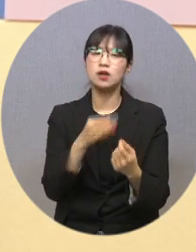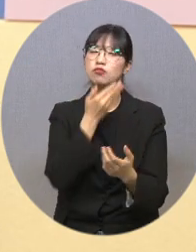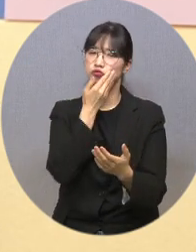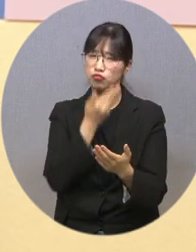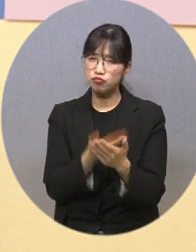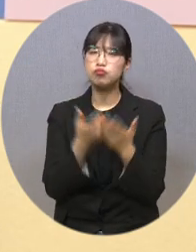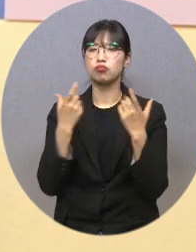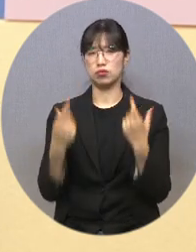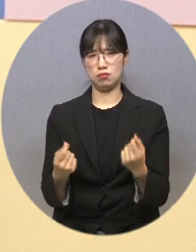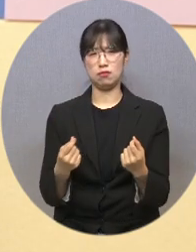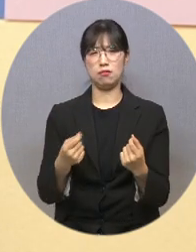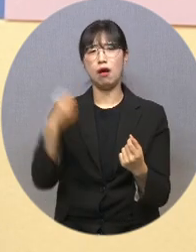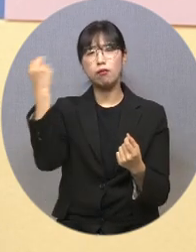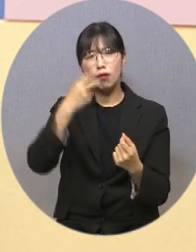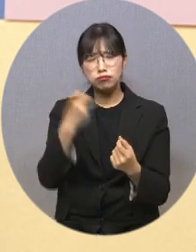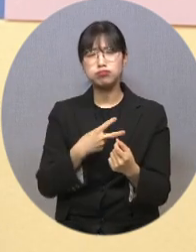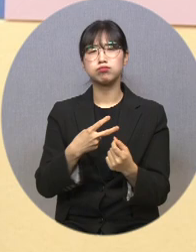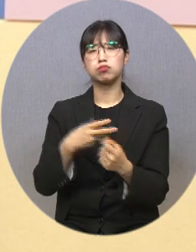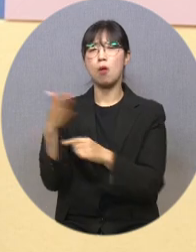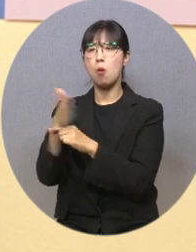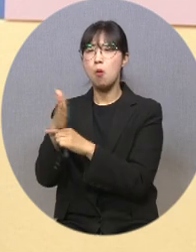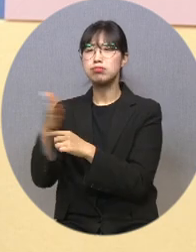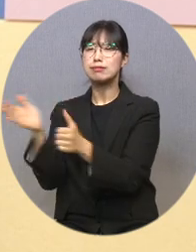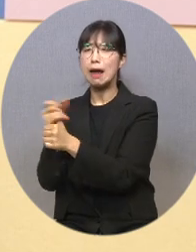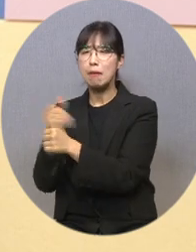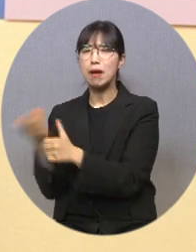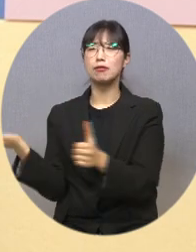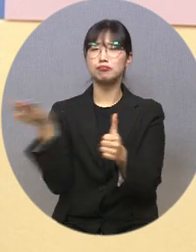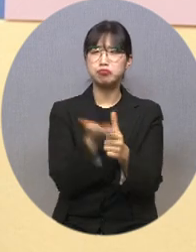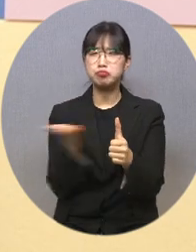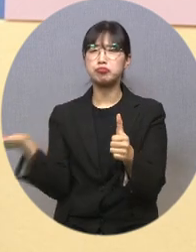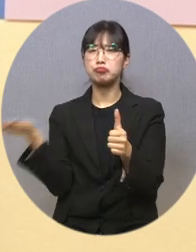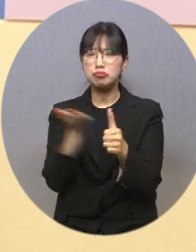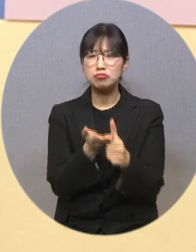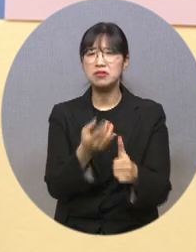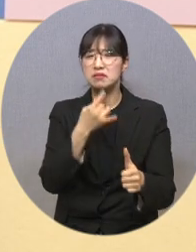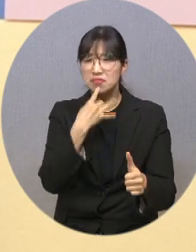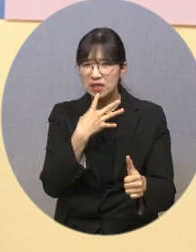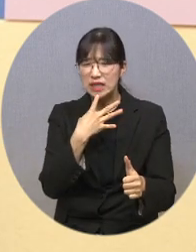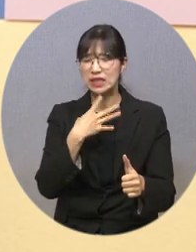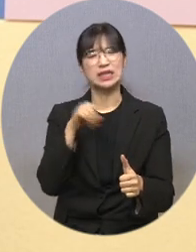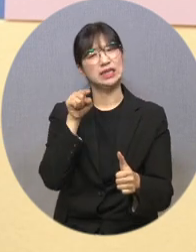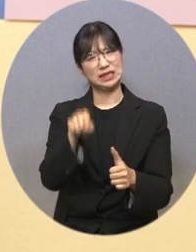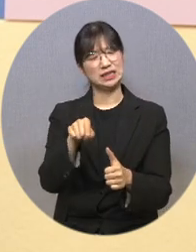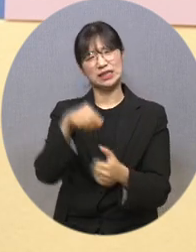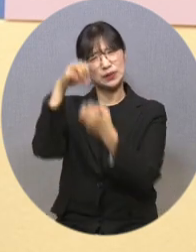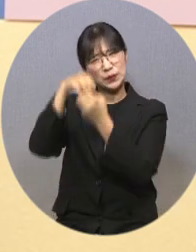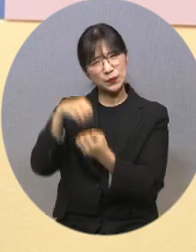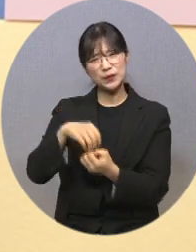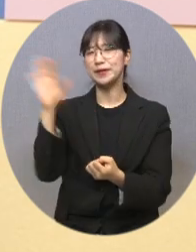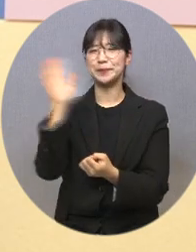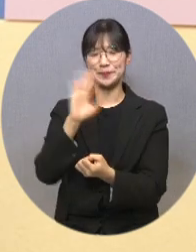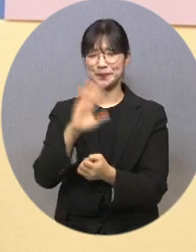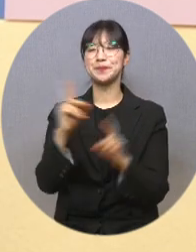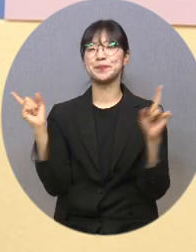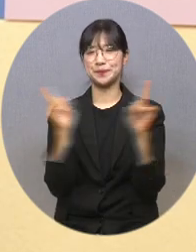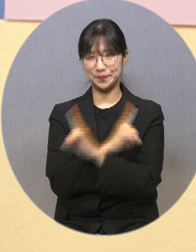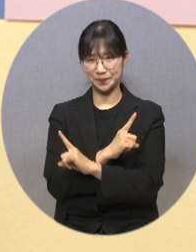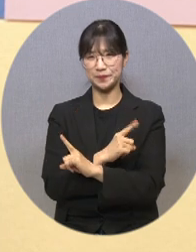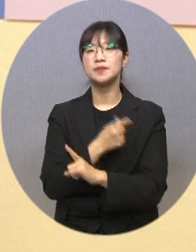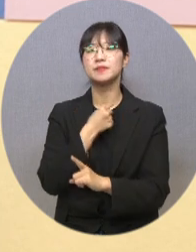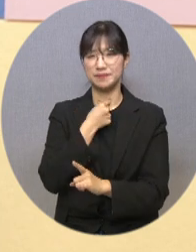중요하겠다. 자꾸 이제 뭐 고기만 잡아주는 그런 형식에 좀 벗어나야 되겠다라고 하는 게 이 제도의 초점이고요.